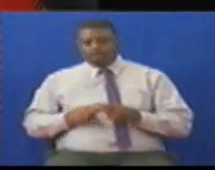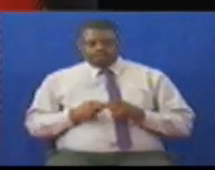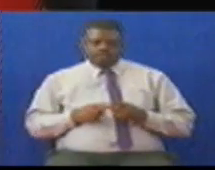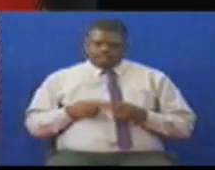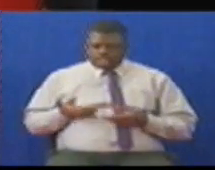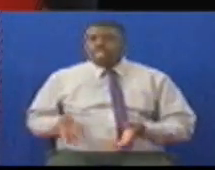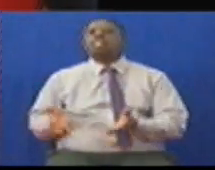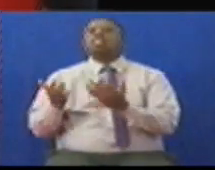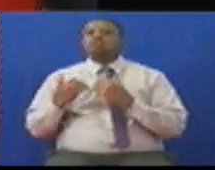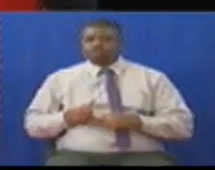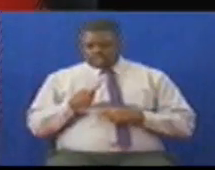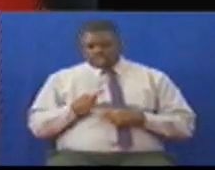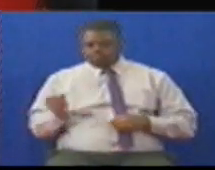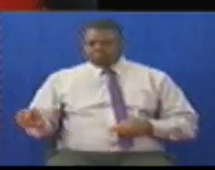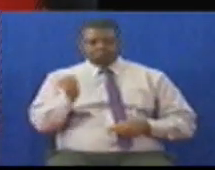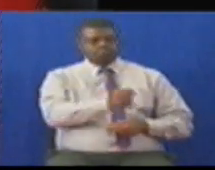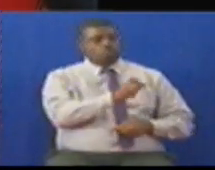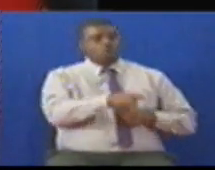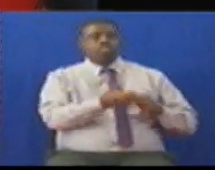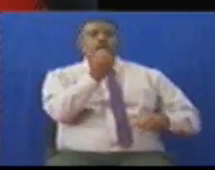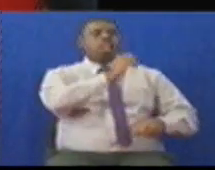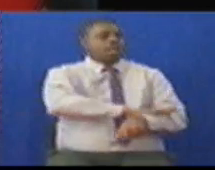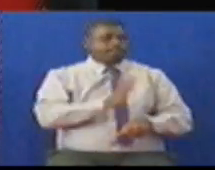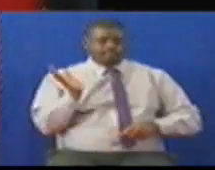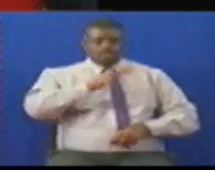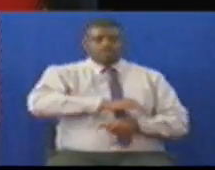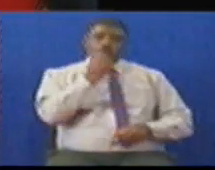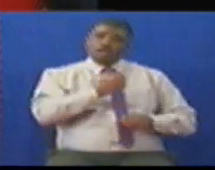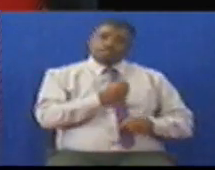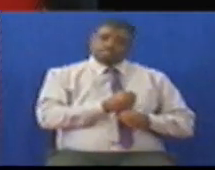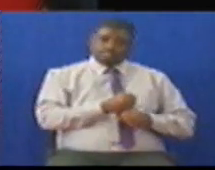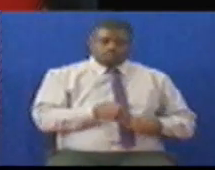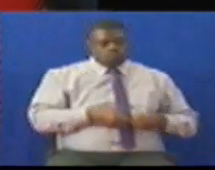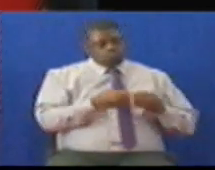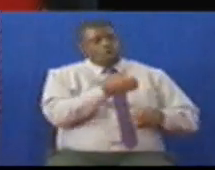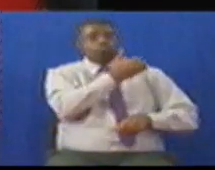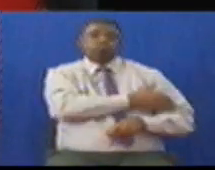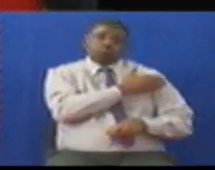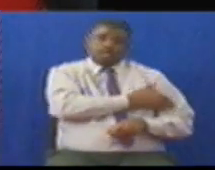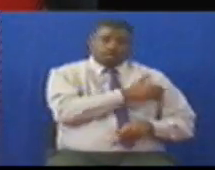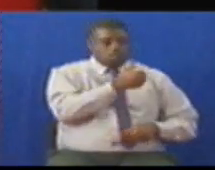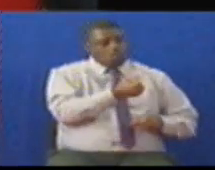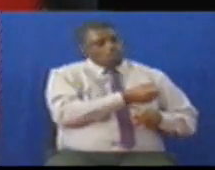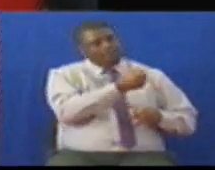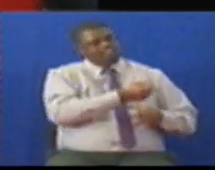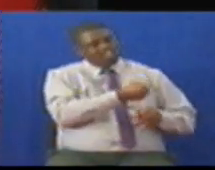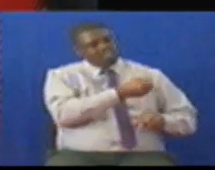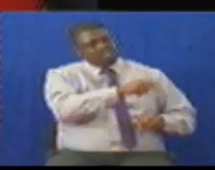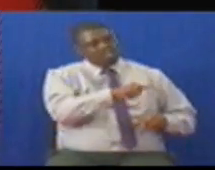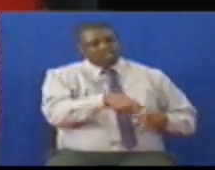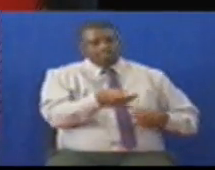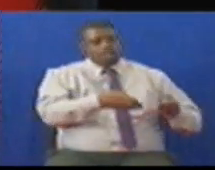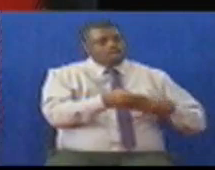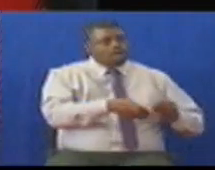kiwezeshwe kuwa na wataalamu siku zote za kazi ili kiweze kuwahudumia wafanyabiashara muda wote. Sita, bajeti finyu ya maendeleo